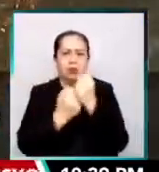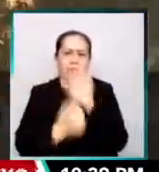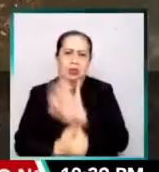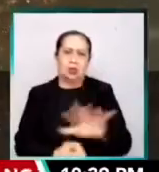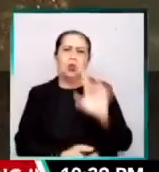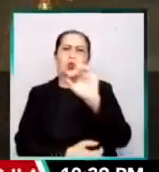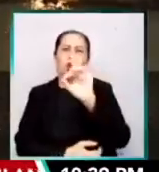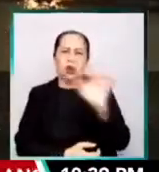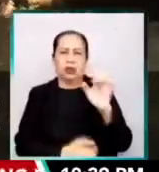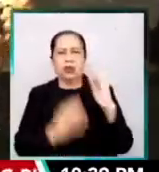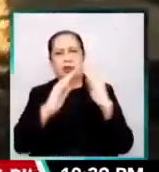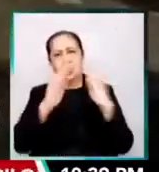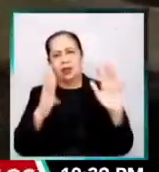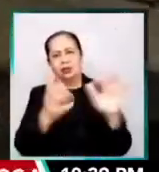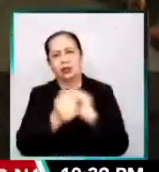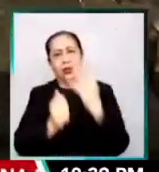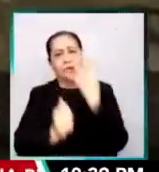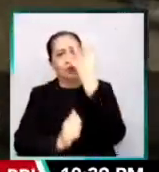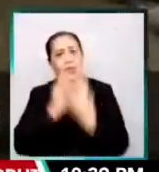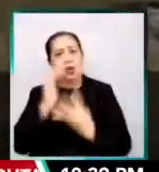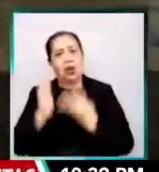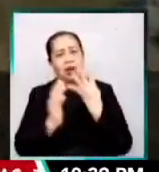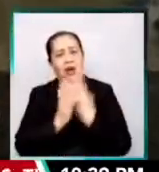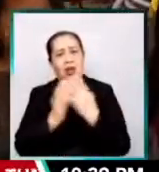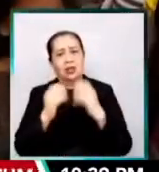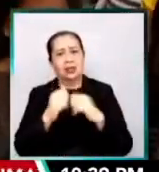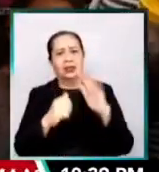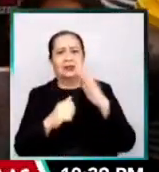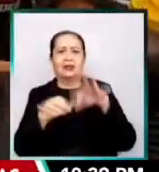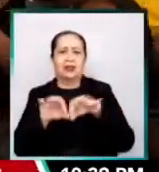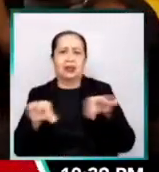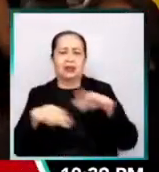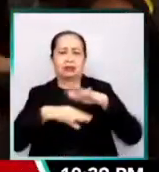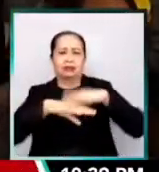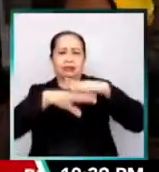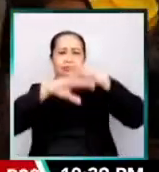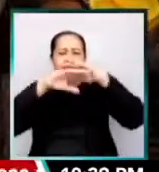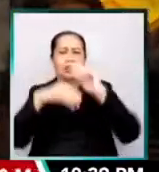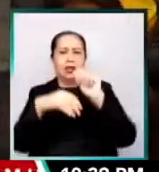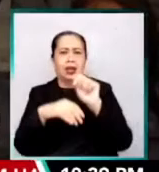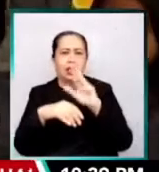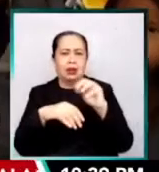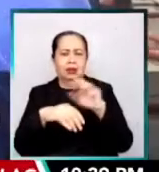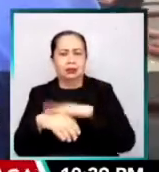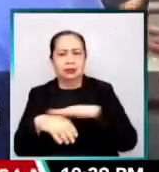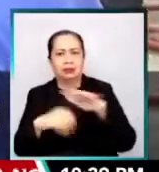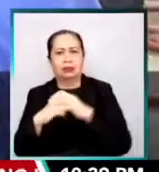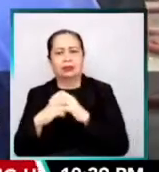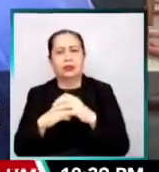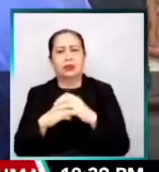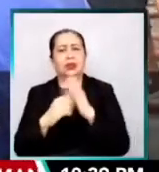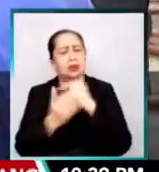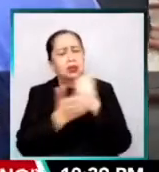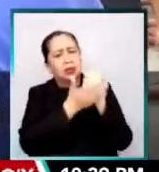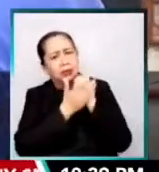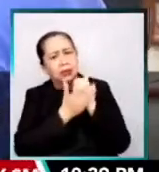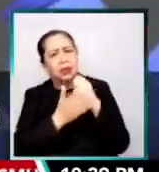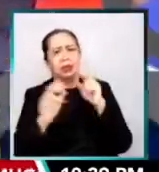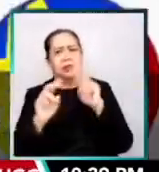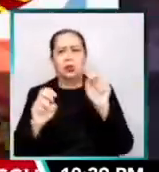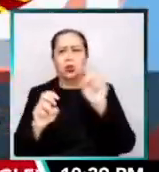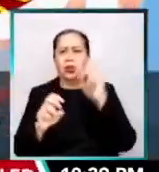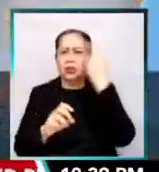tinupok ng 4 na oras na sunog na umabot sa 5 alarma. Walang-wala talaga kami naligtas, tulungan nyo kami. Iniimbestigahan pa ang pinagmula ng